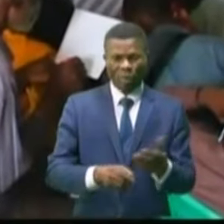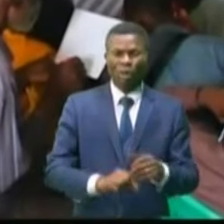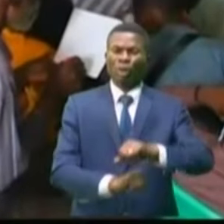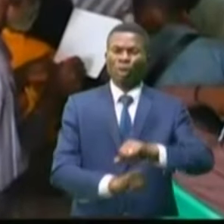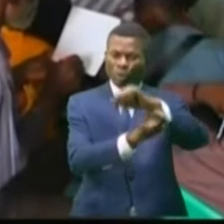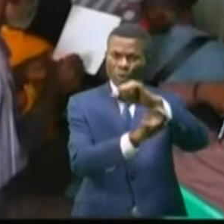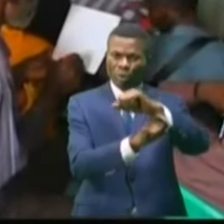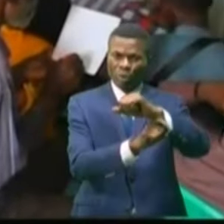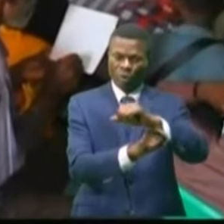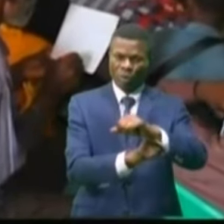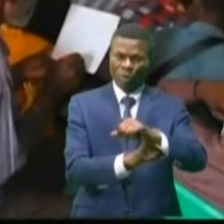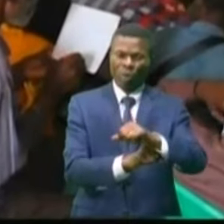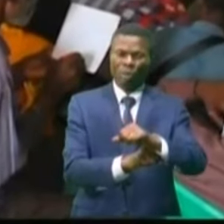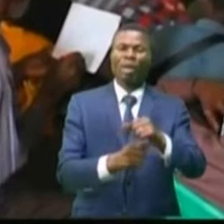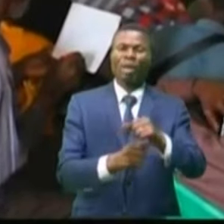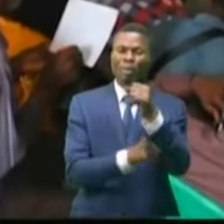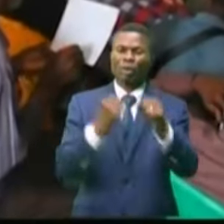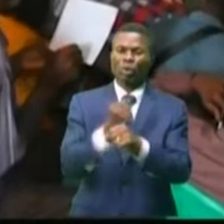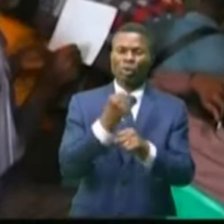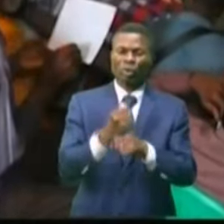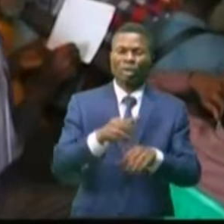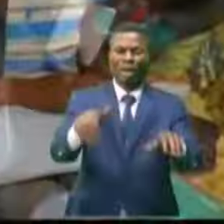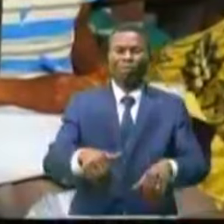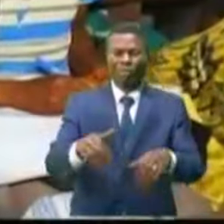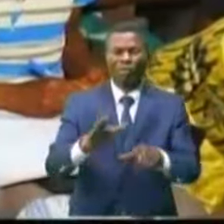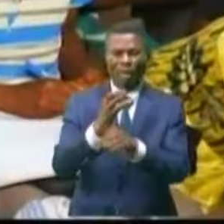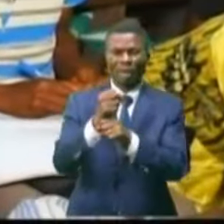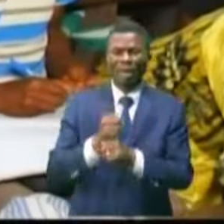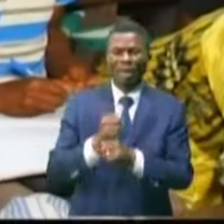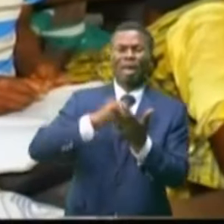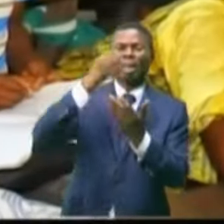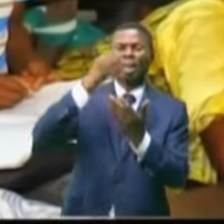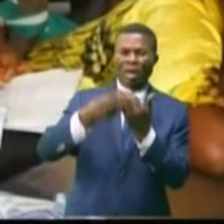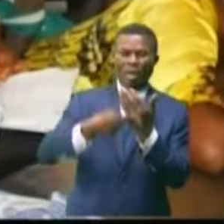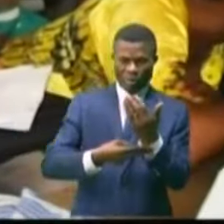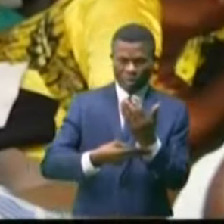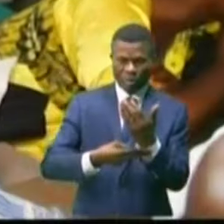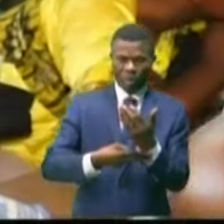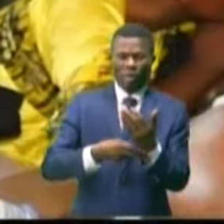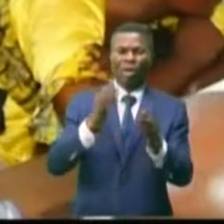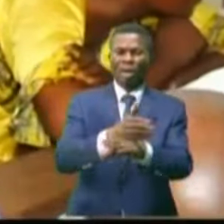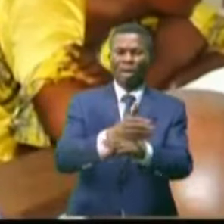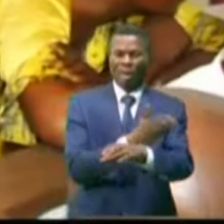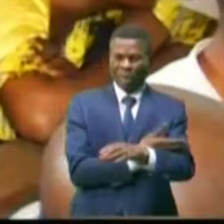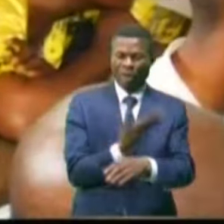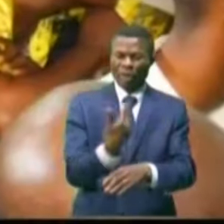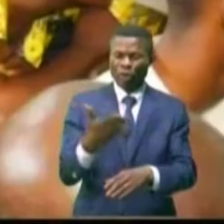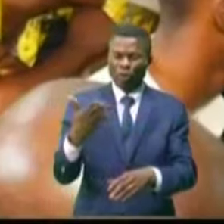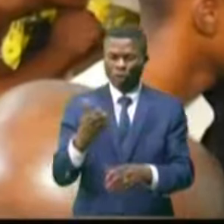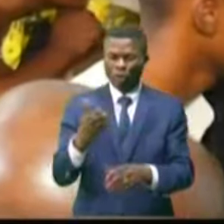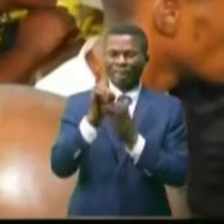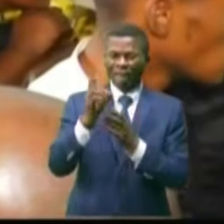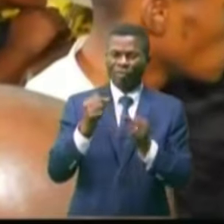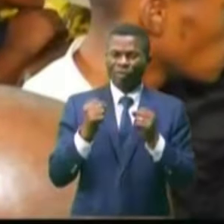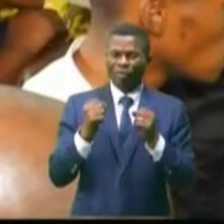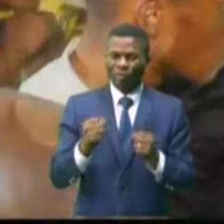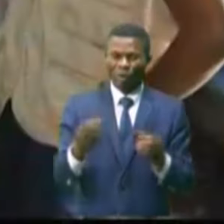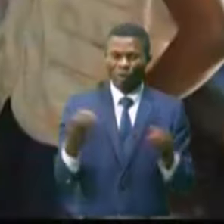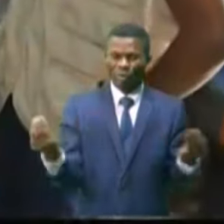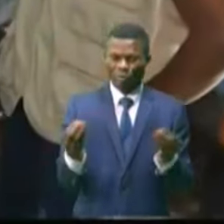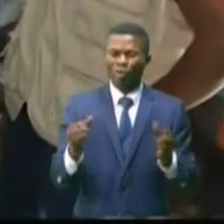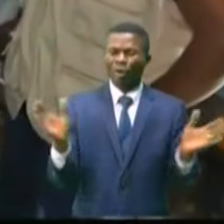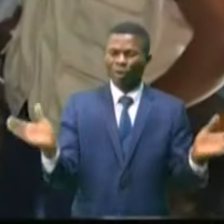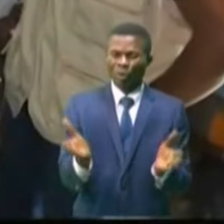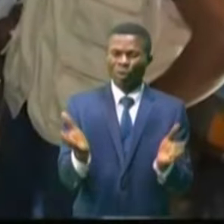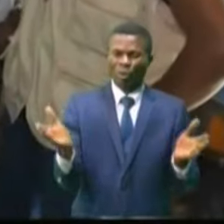les petits exploitants agricoles bénéficiaires du programme à accroître leur production agricole en vue de renforcer